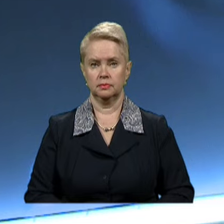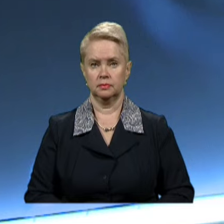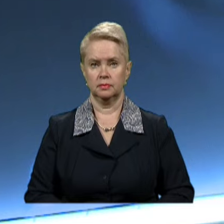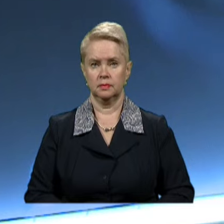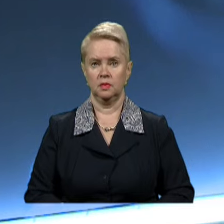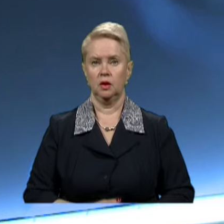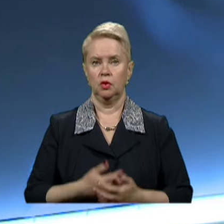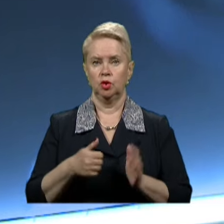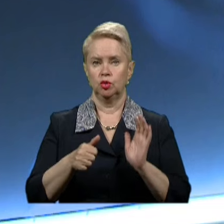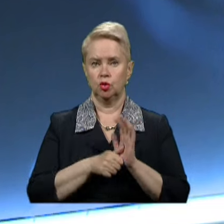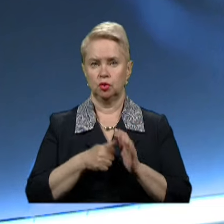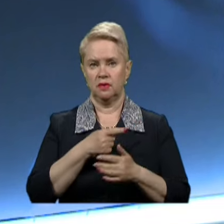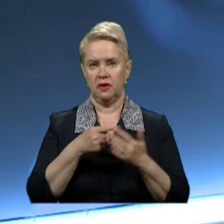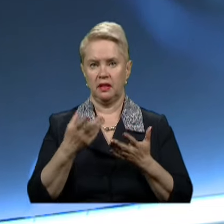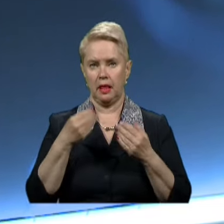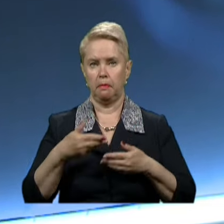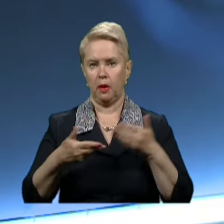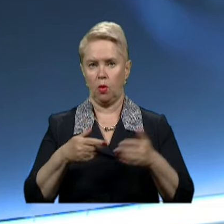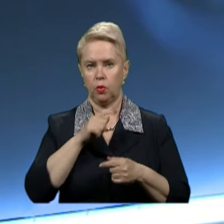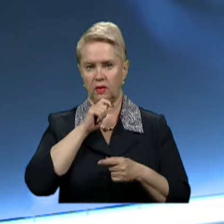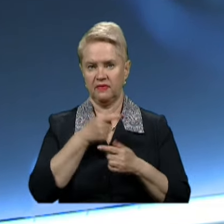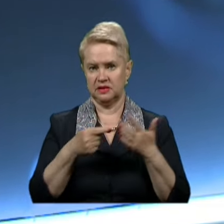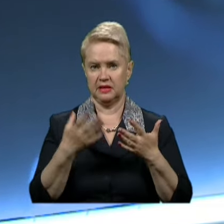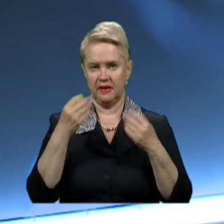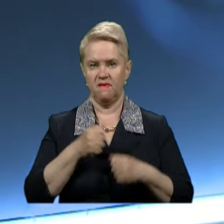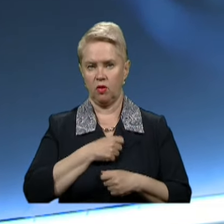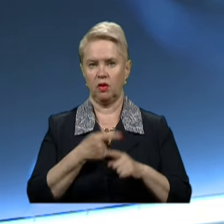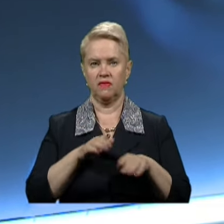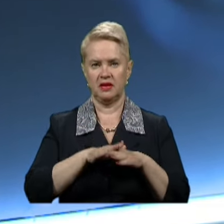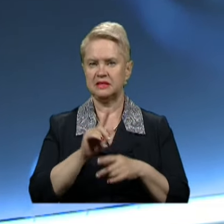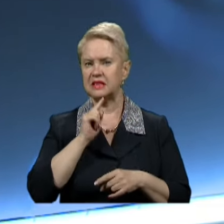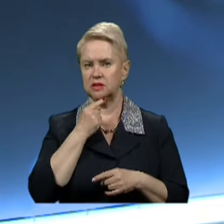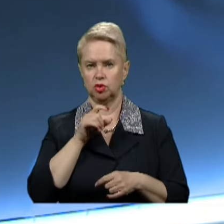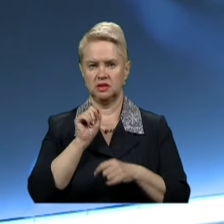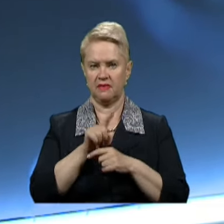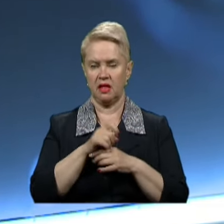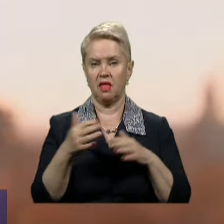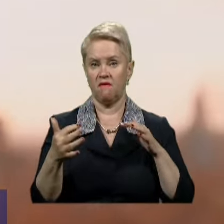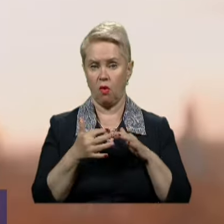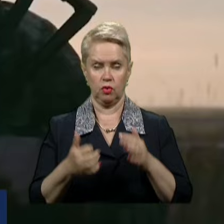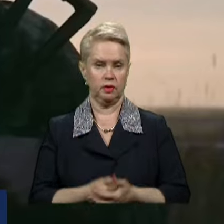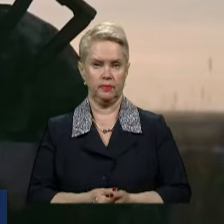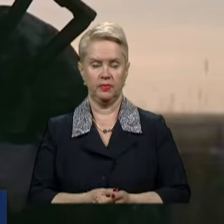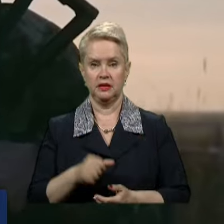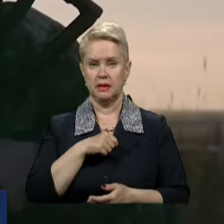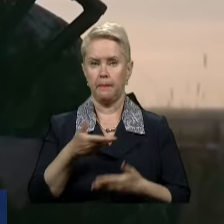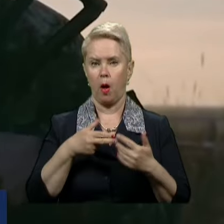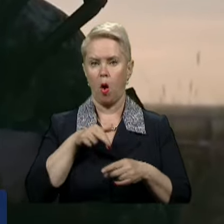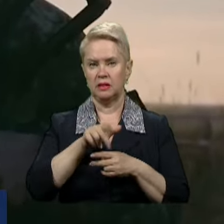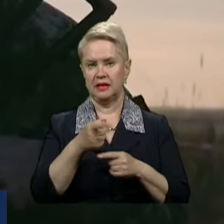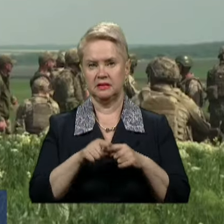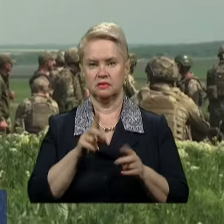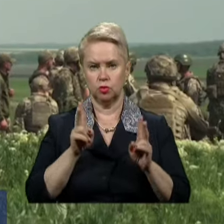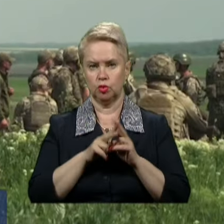Вже в 6-й Україна відзначає День піхоти – свято на честь воїнів, які виконують найскладніші завдання на фронті. Нині саме піхотинцям